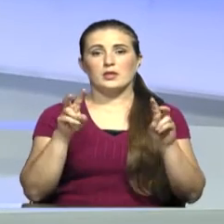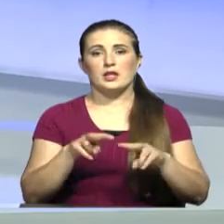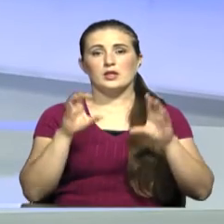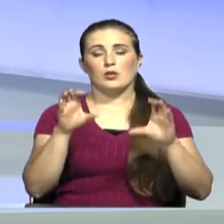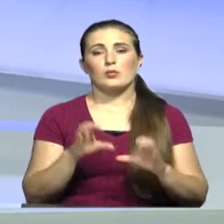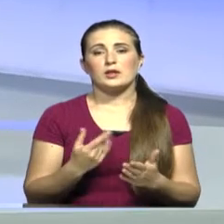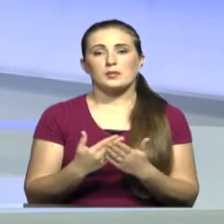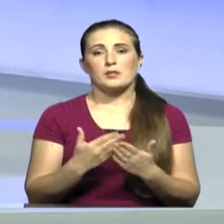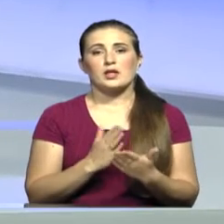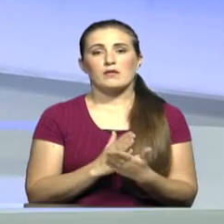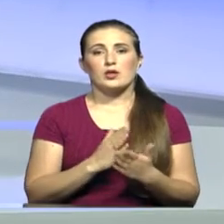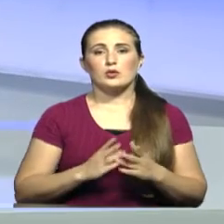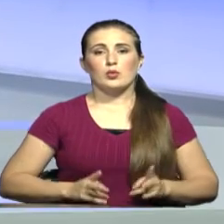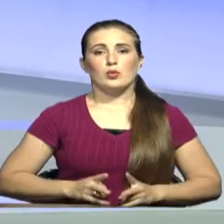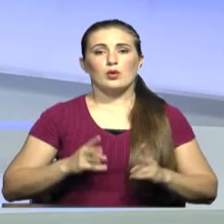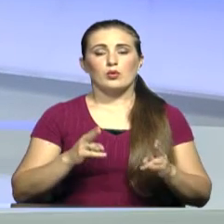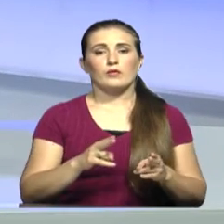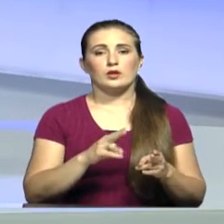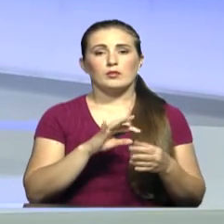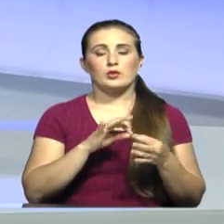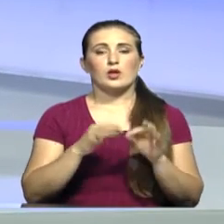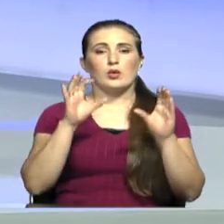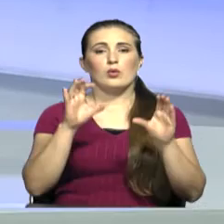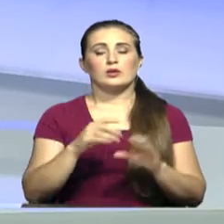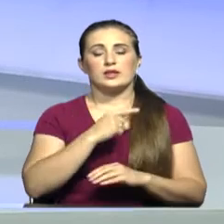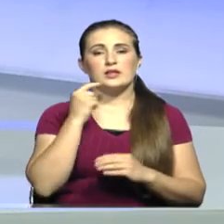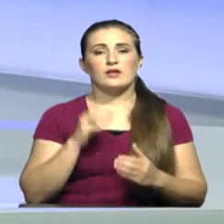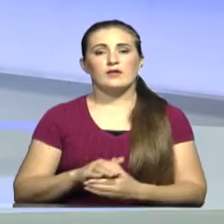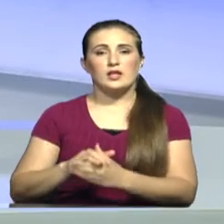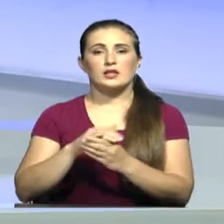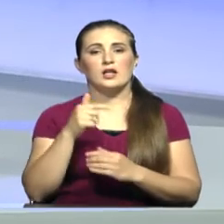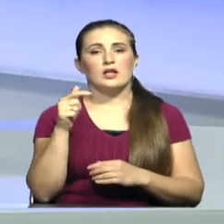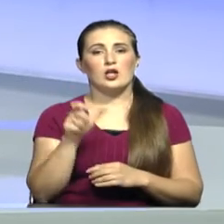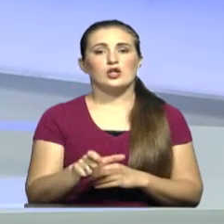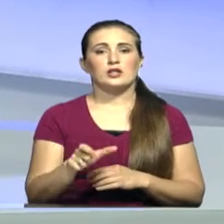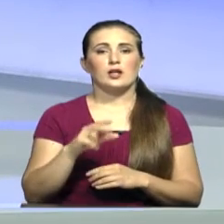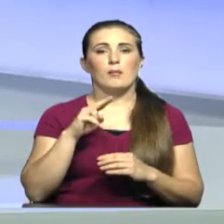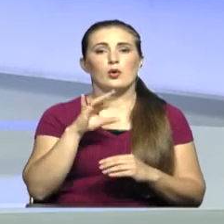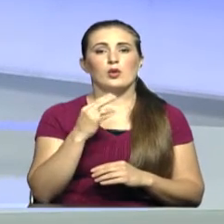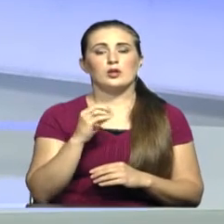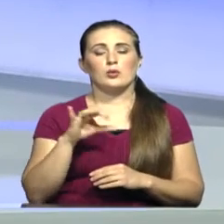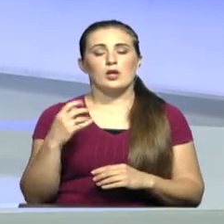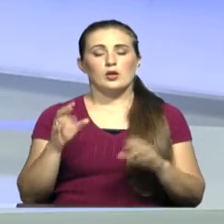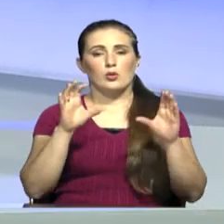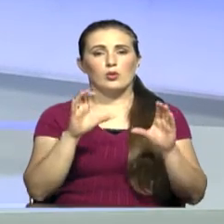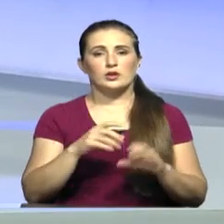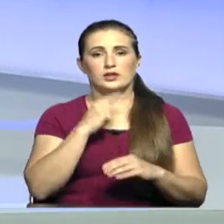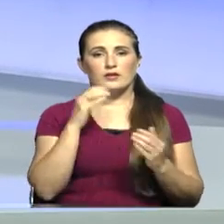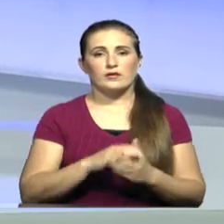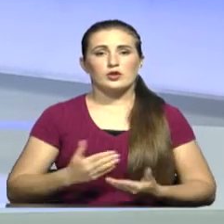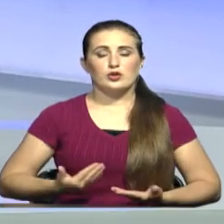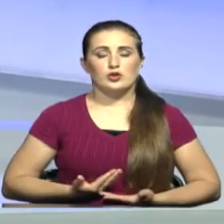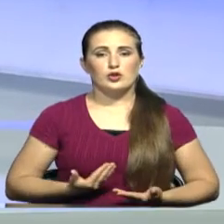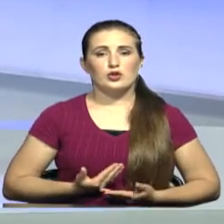законами, например, являются Уголовно-процессуальный кодекс Российской Федерации, Гражданско-процессуальный кодекс Российской Федерации, Жилищный